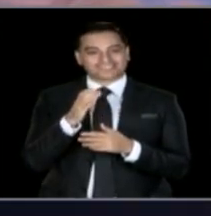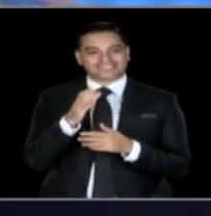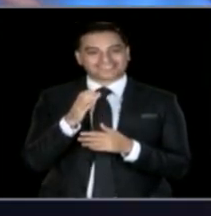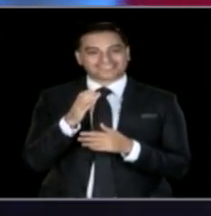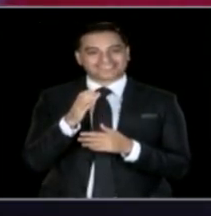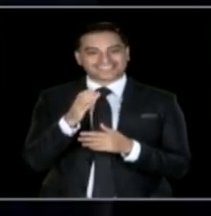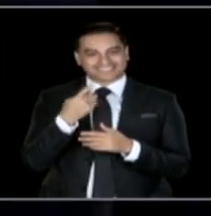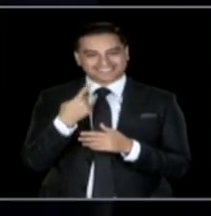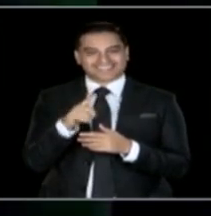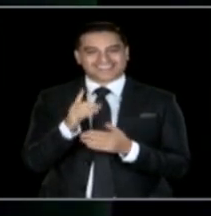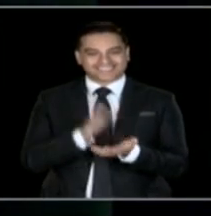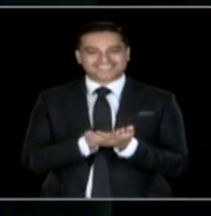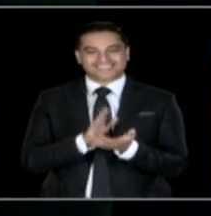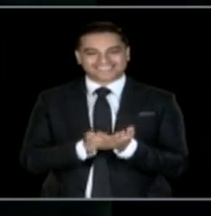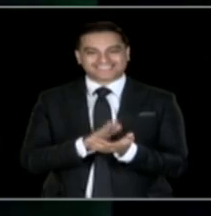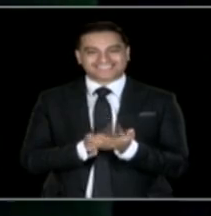الثاني،